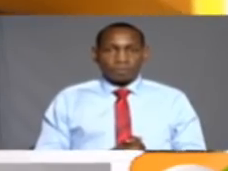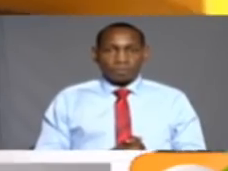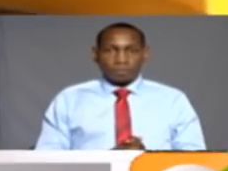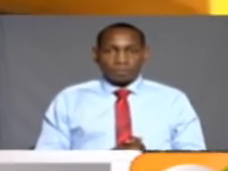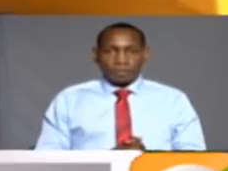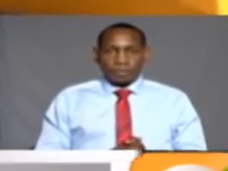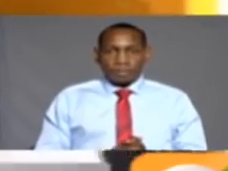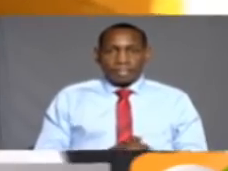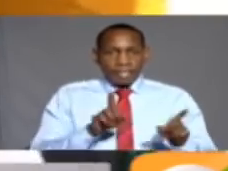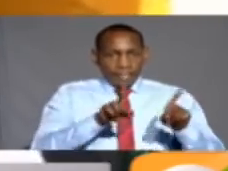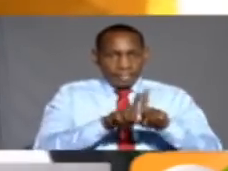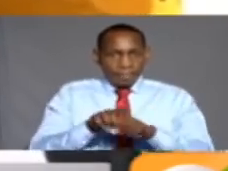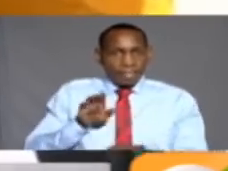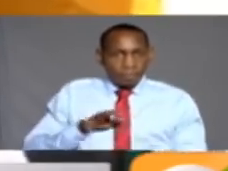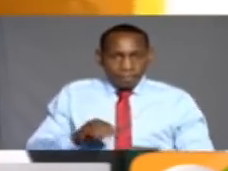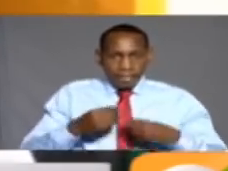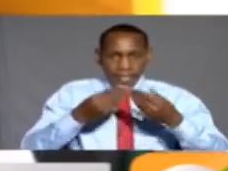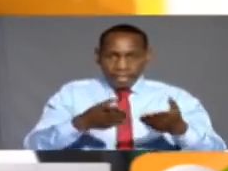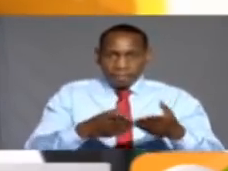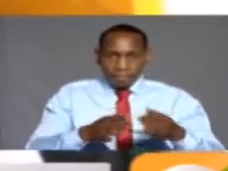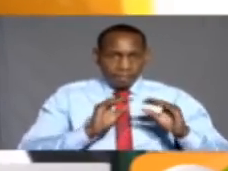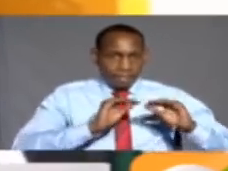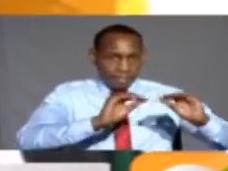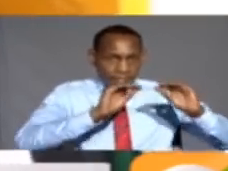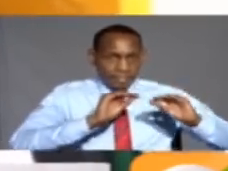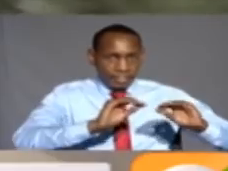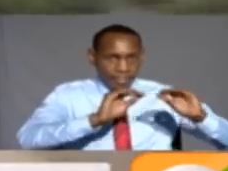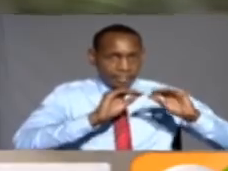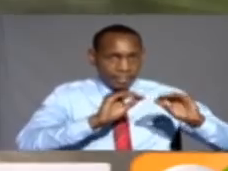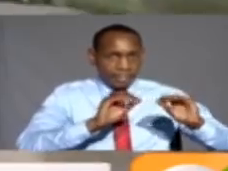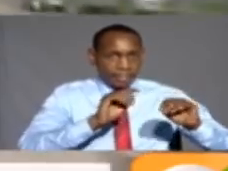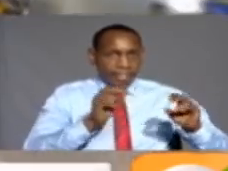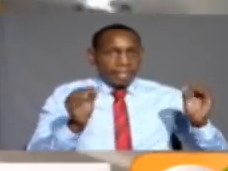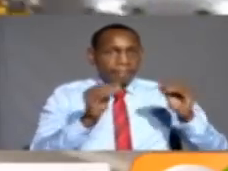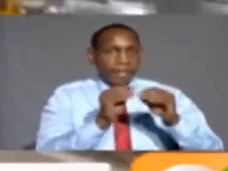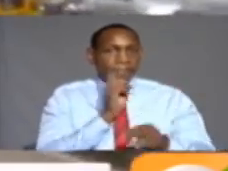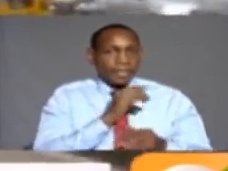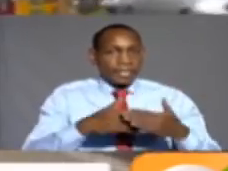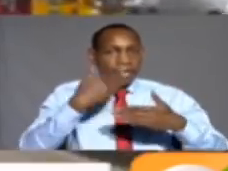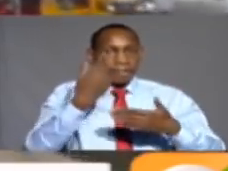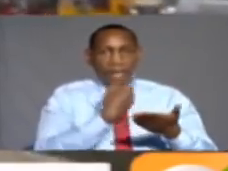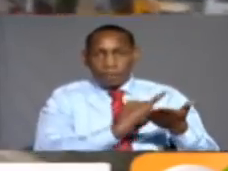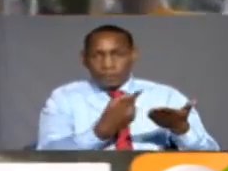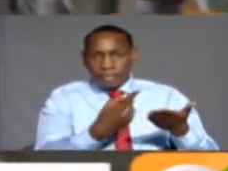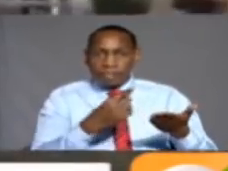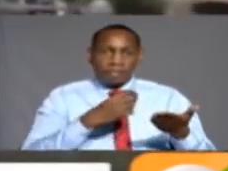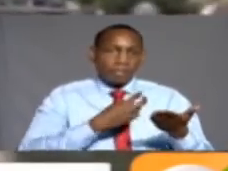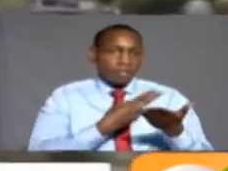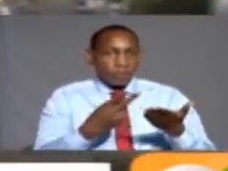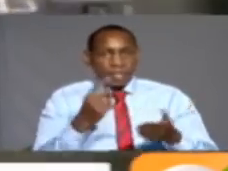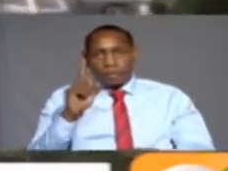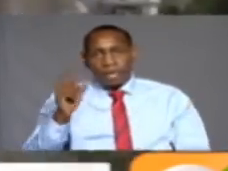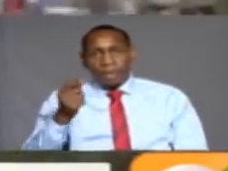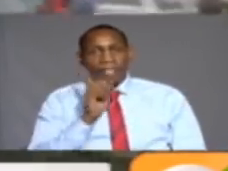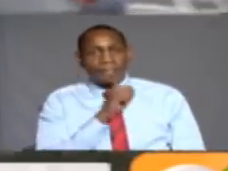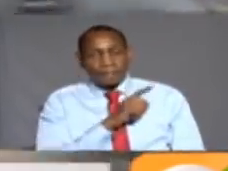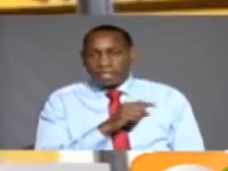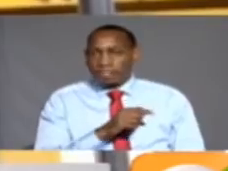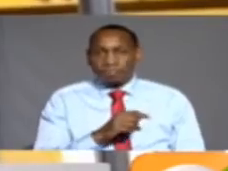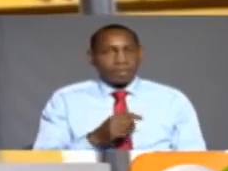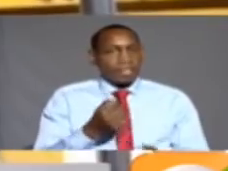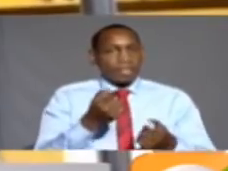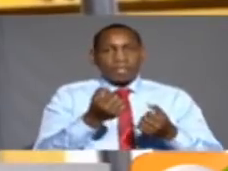Huyo mwanamke ndo alinipatia zoezi. Huyo mama ambaye nilimuona baada kama wiki mbili, mwezi ulipoisha nilikuwa niko